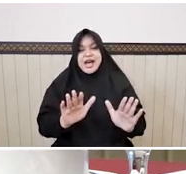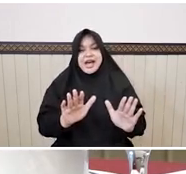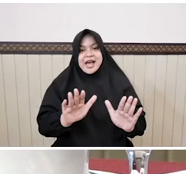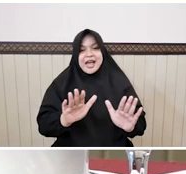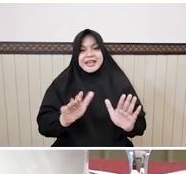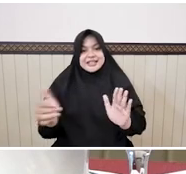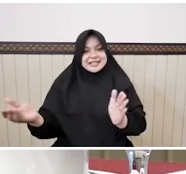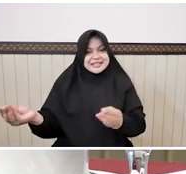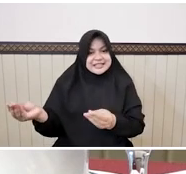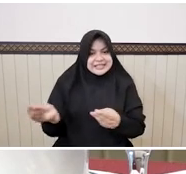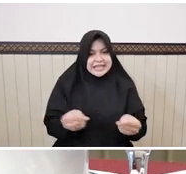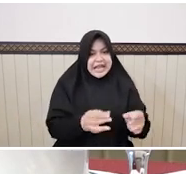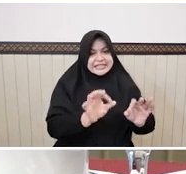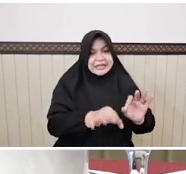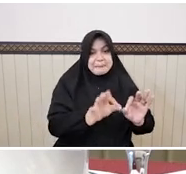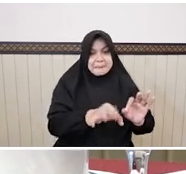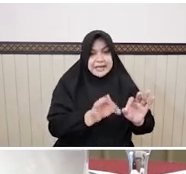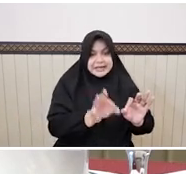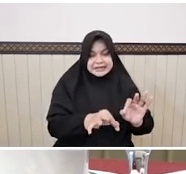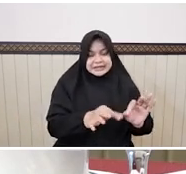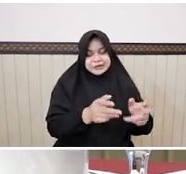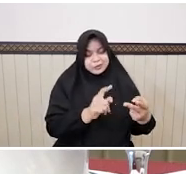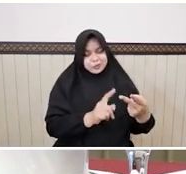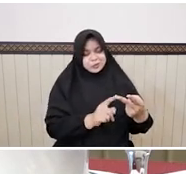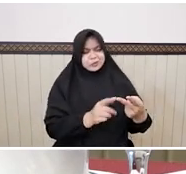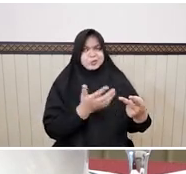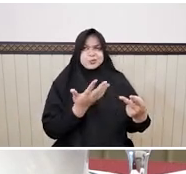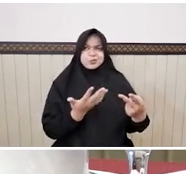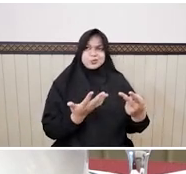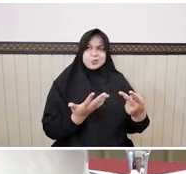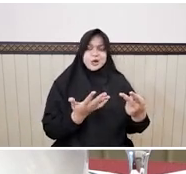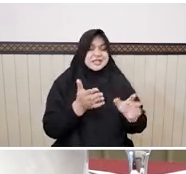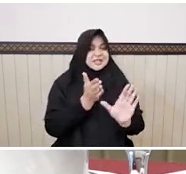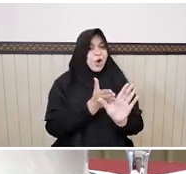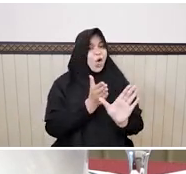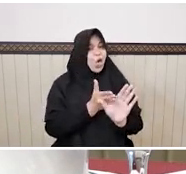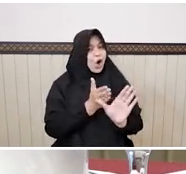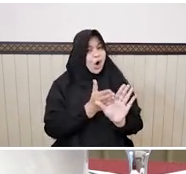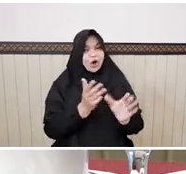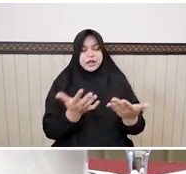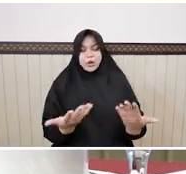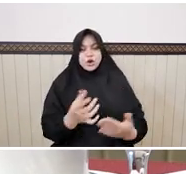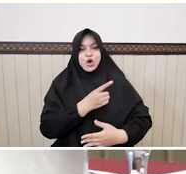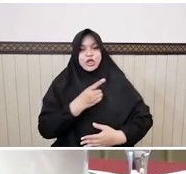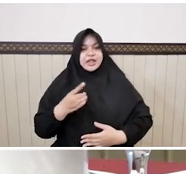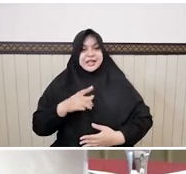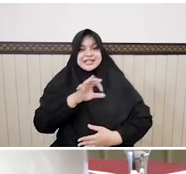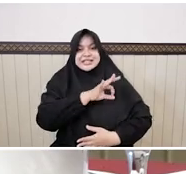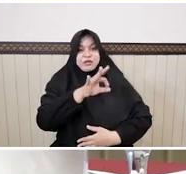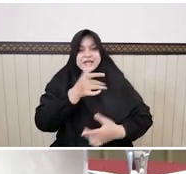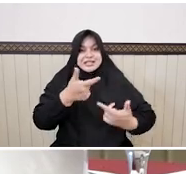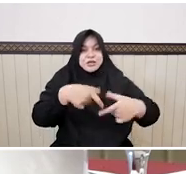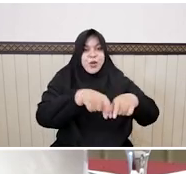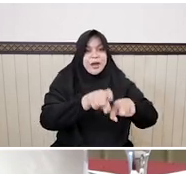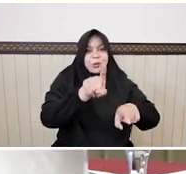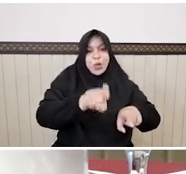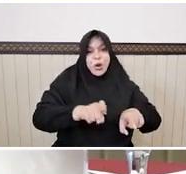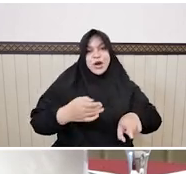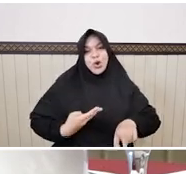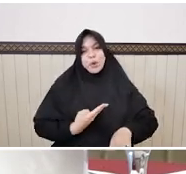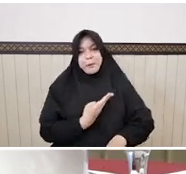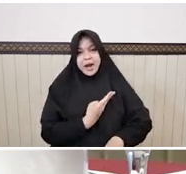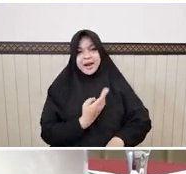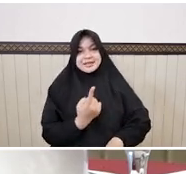Debby kemudian apa sih olok psychiater sedenge butuhkan korban itu sendiri